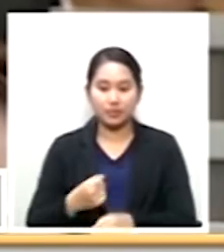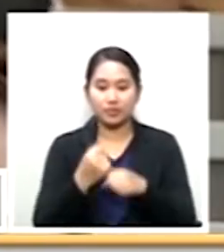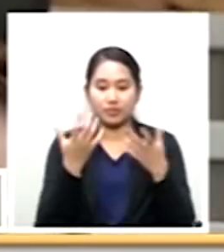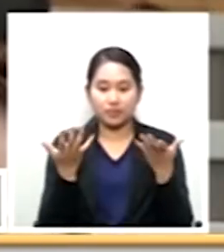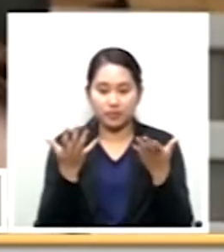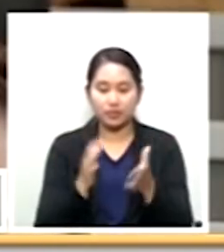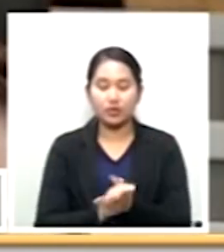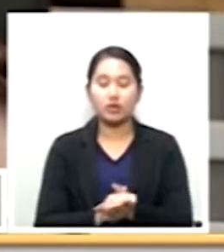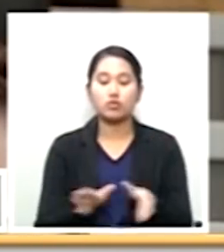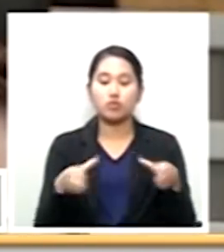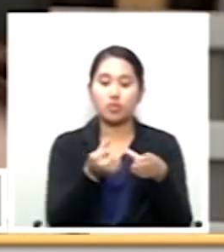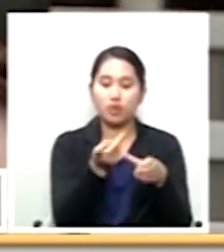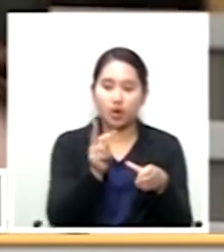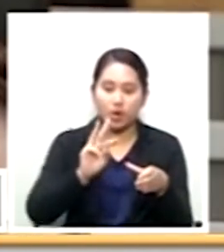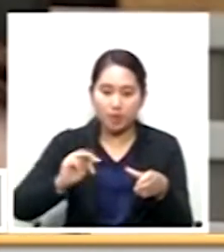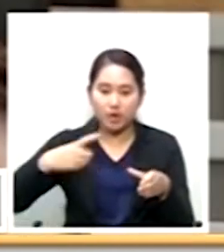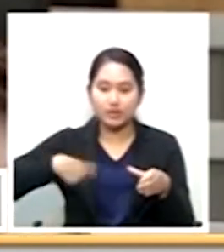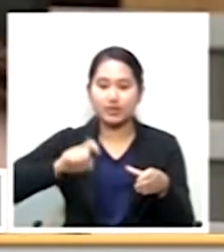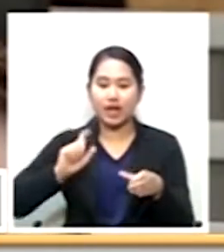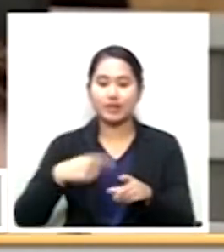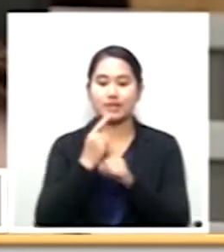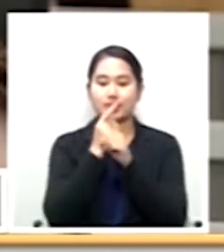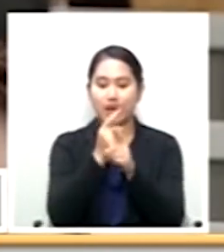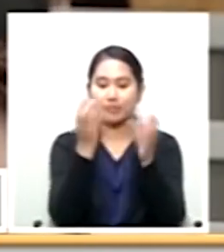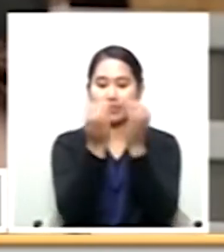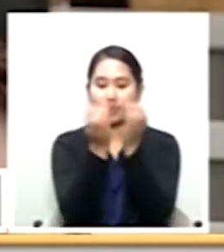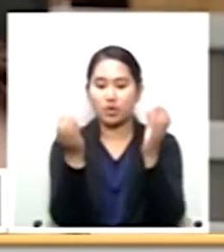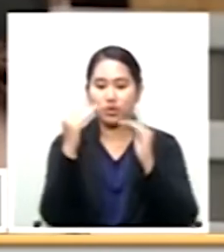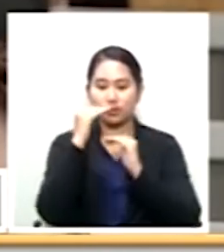ภาคณะรัฐมนตรีและศาลตามที่รัฐธรรมนูญกำหนด